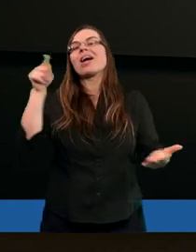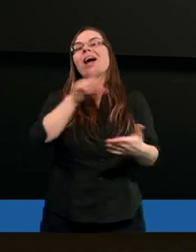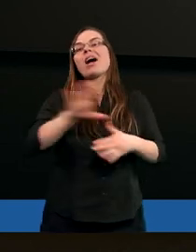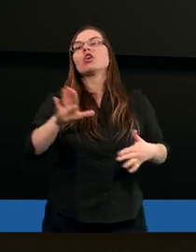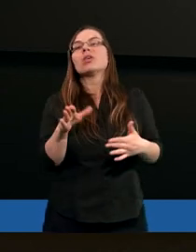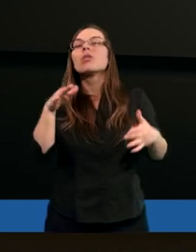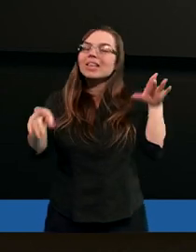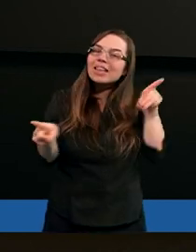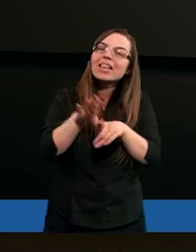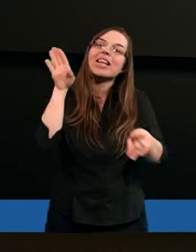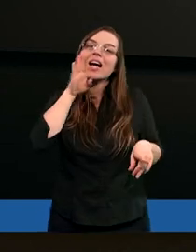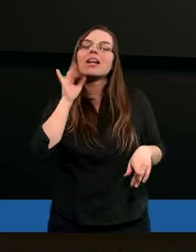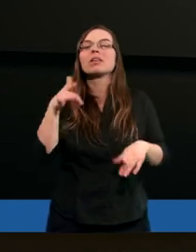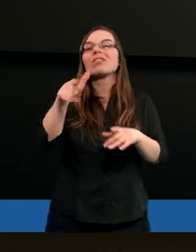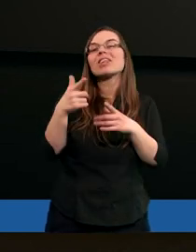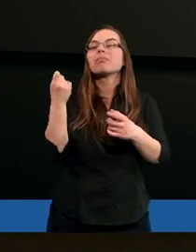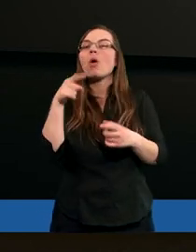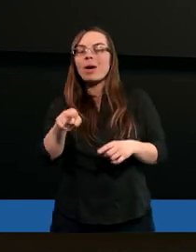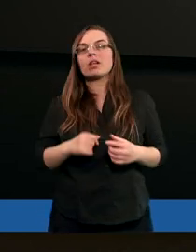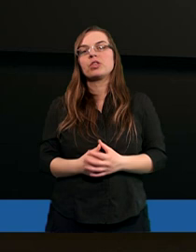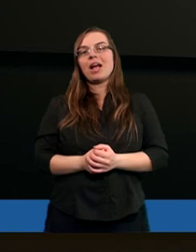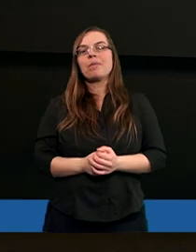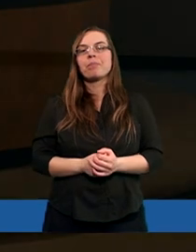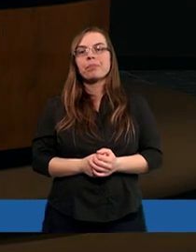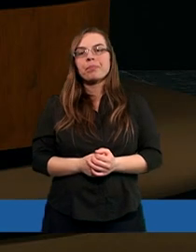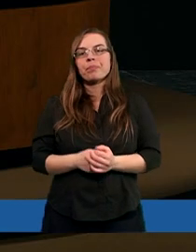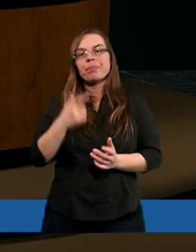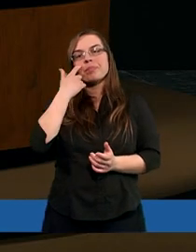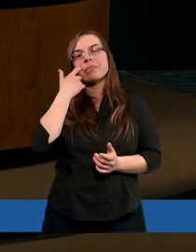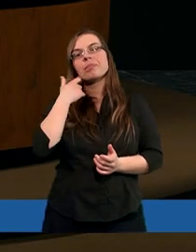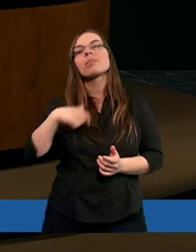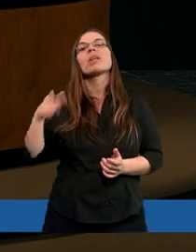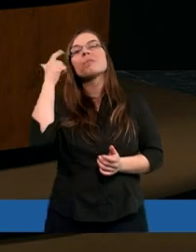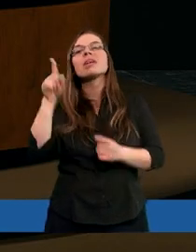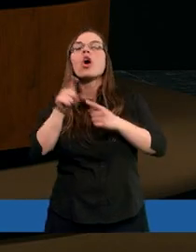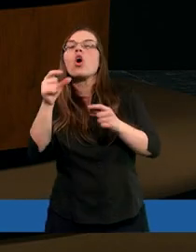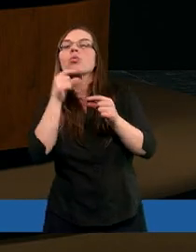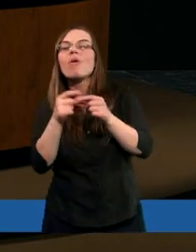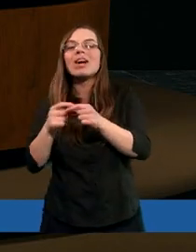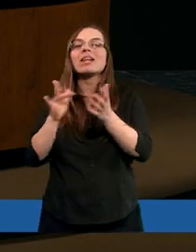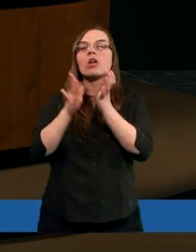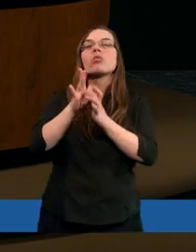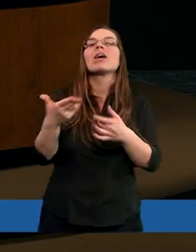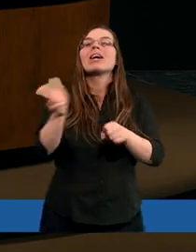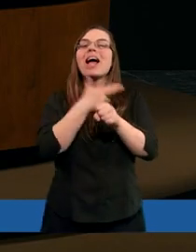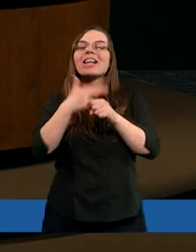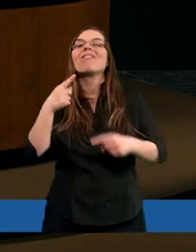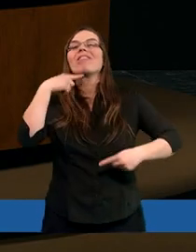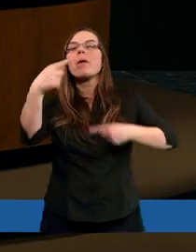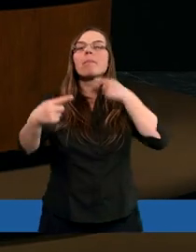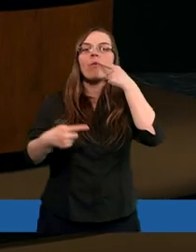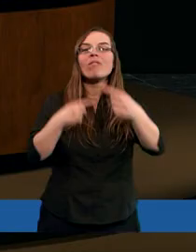jest tak samo i w tym wypadku. Proszę. Myślę też o słowach Jezusa, które wtedy wypowiedział,